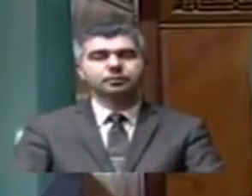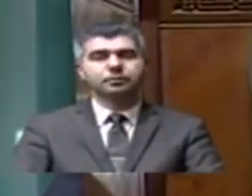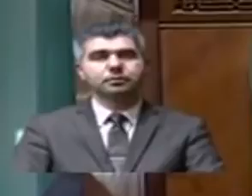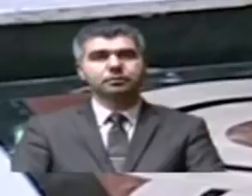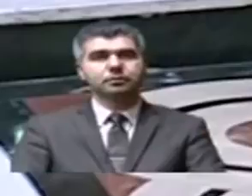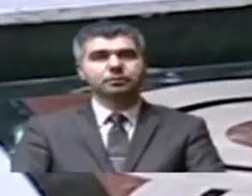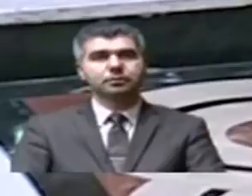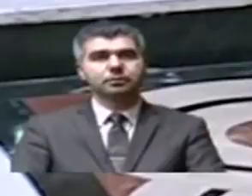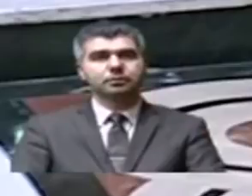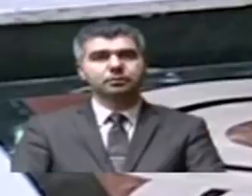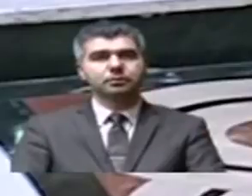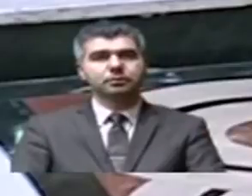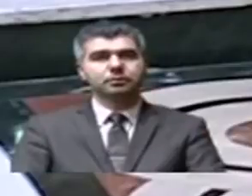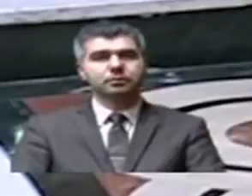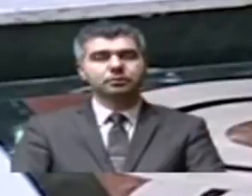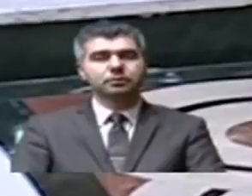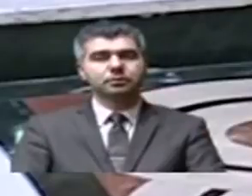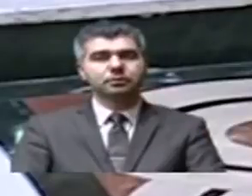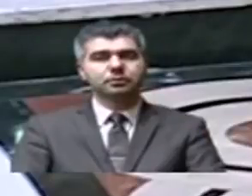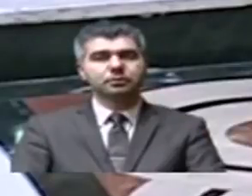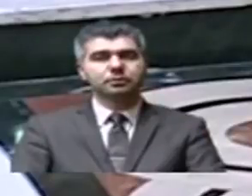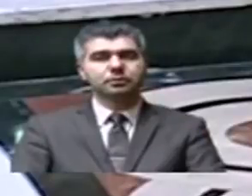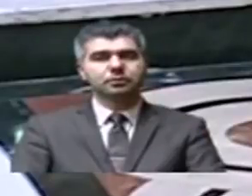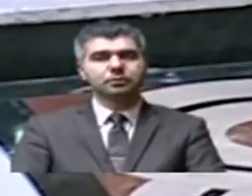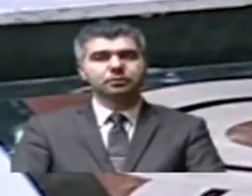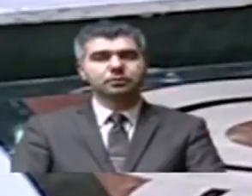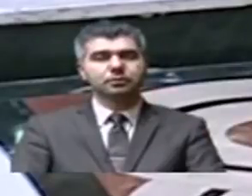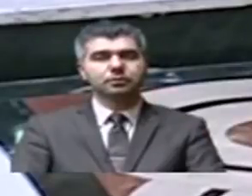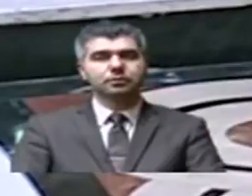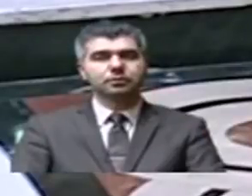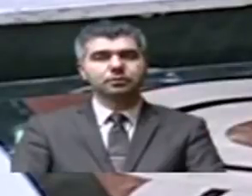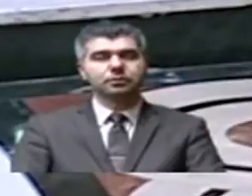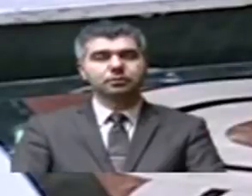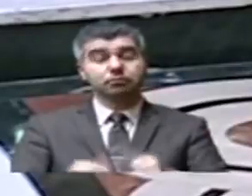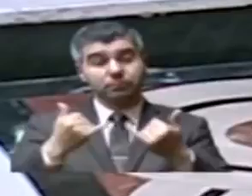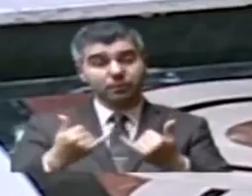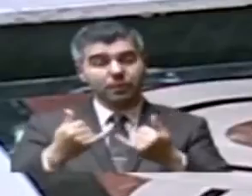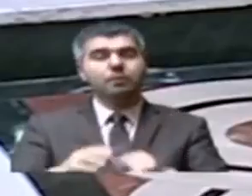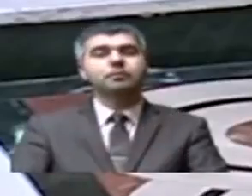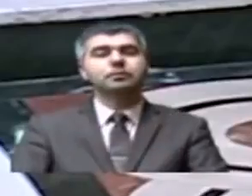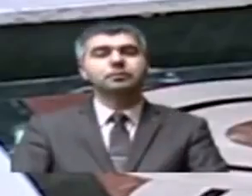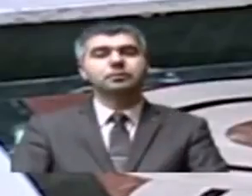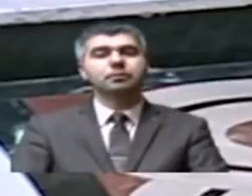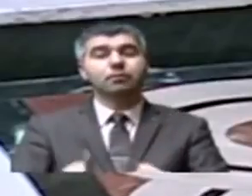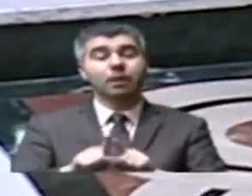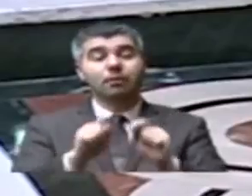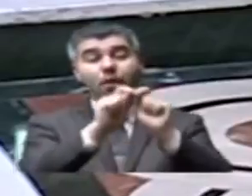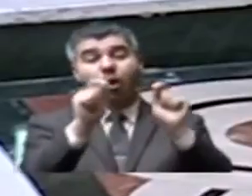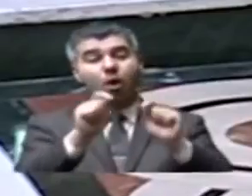طلق الميكرو، طلق عاودي غير نوقفو عاودو. الآن ملي